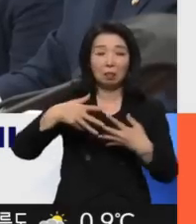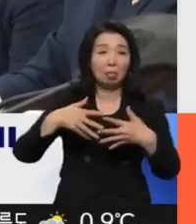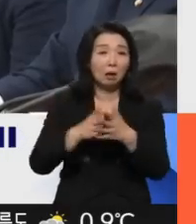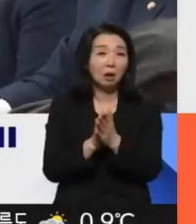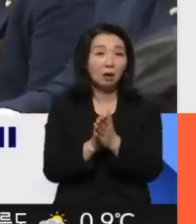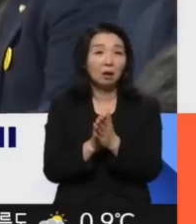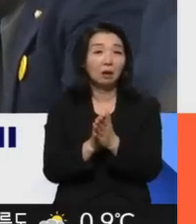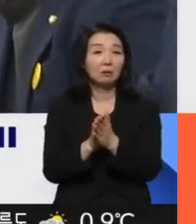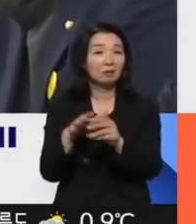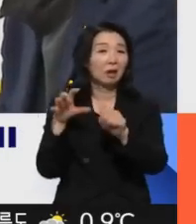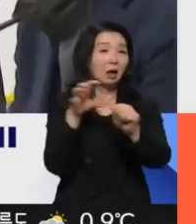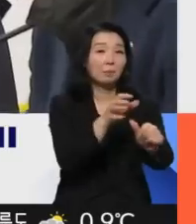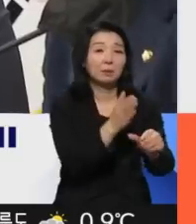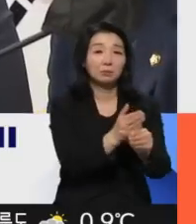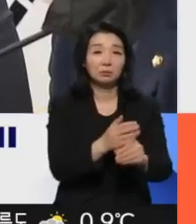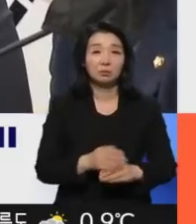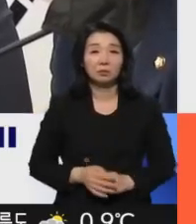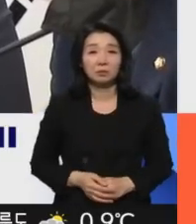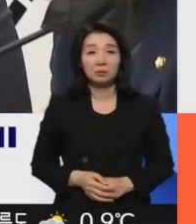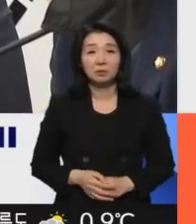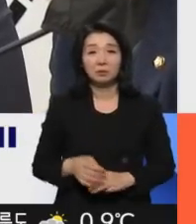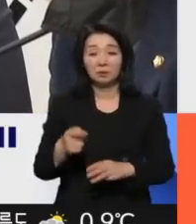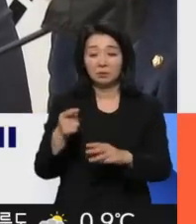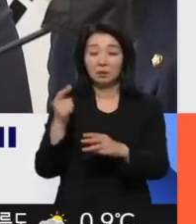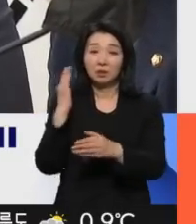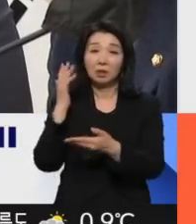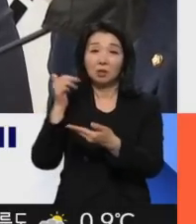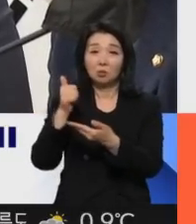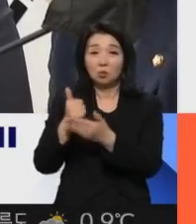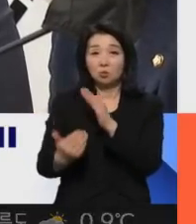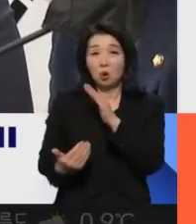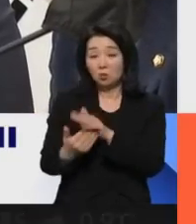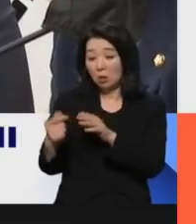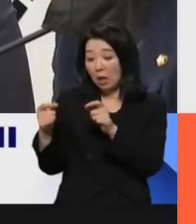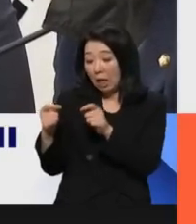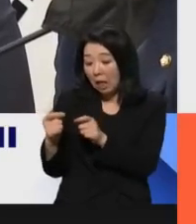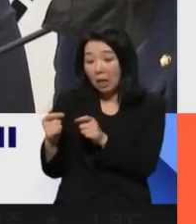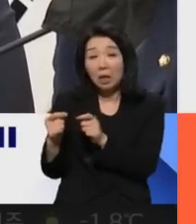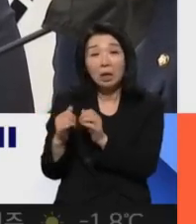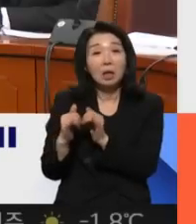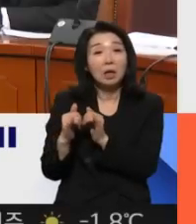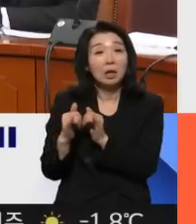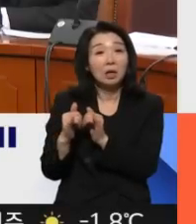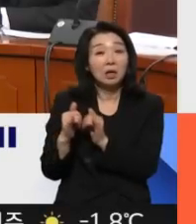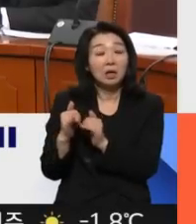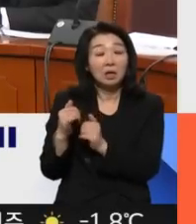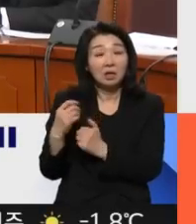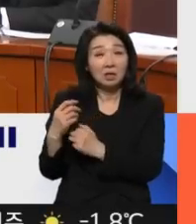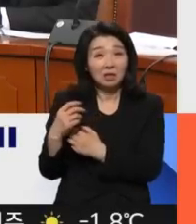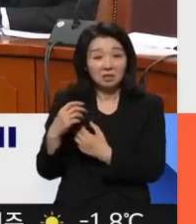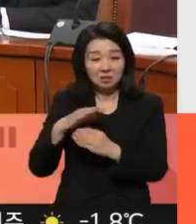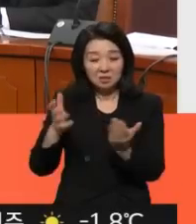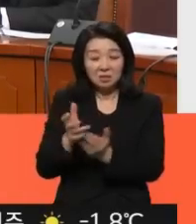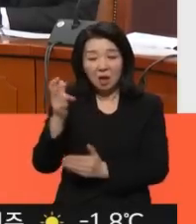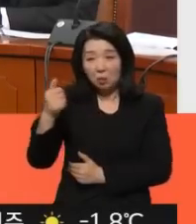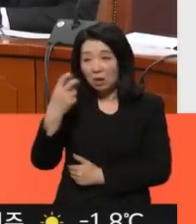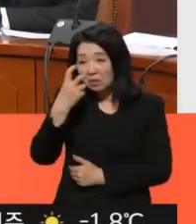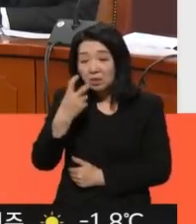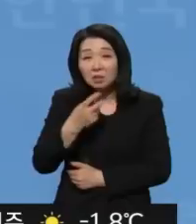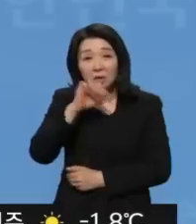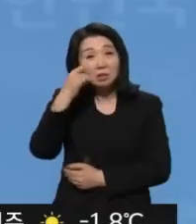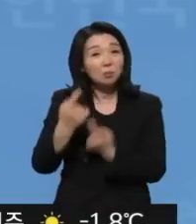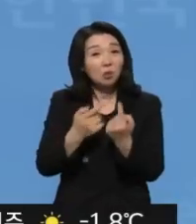있다고 야당을 압박하고 있다면서 대통령 최측근 장관을 지키는 게 예산보다도 중요하냐 이렇게 꼬집었습니다.